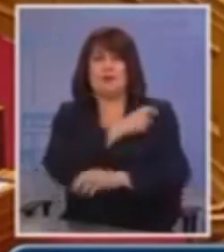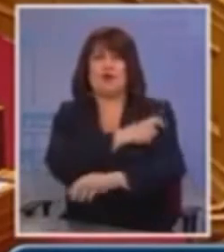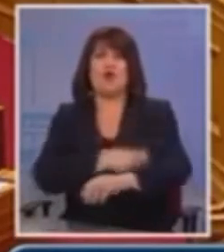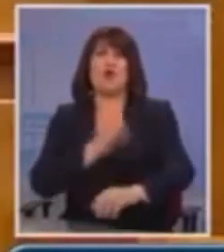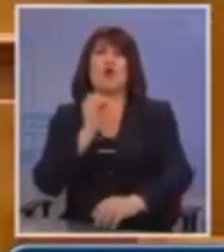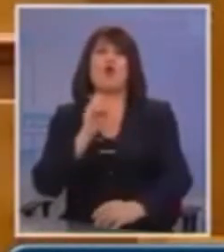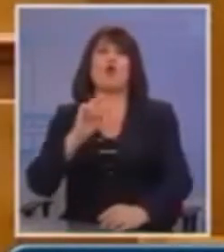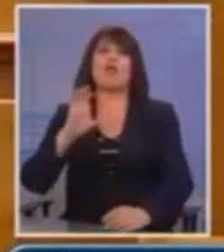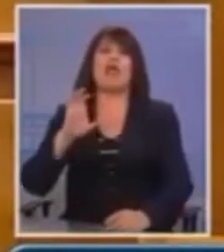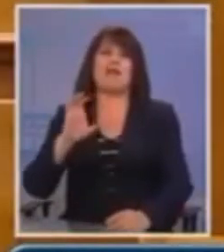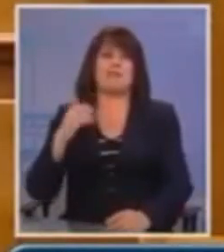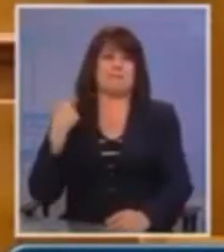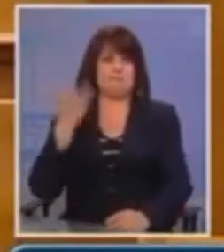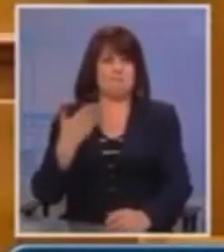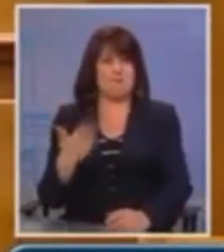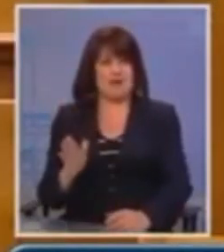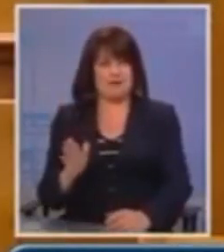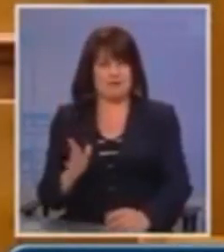Ηνωμένων Εθνών,